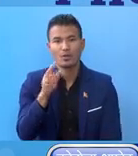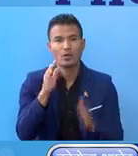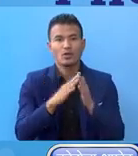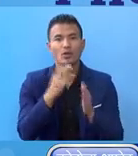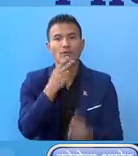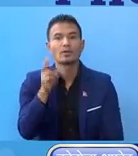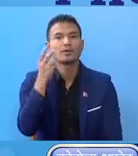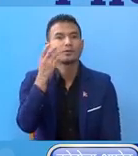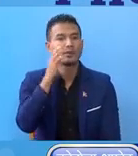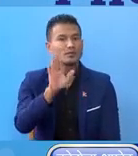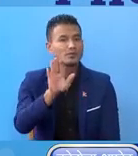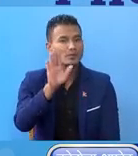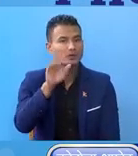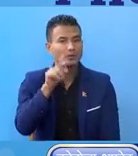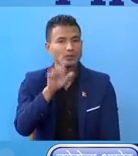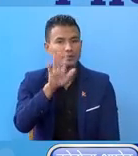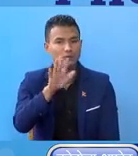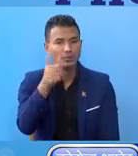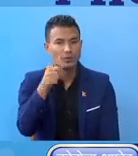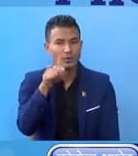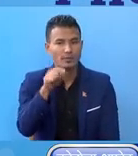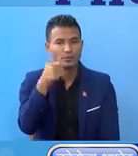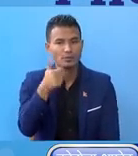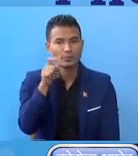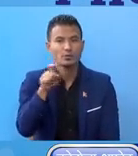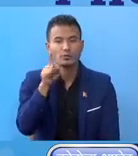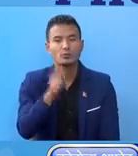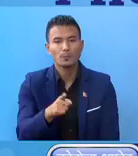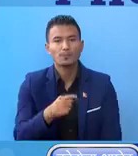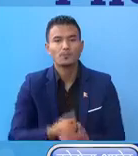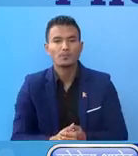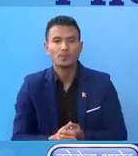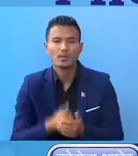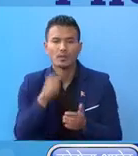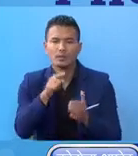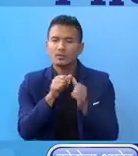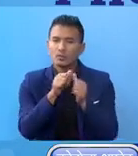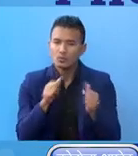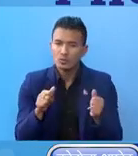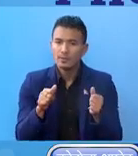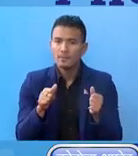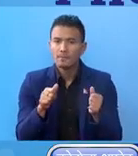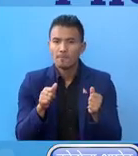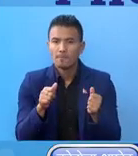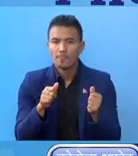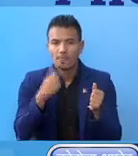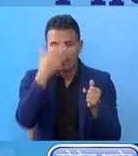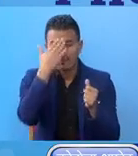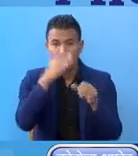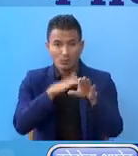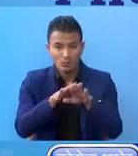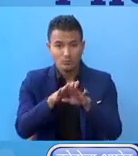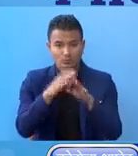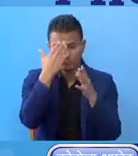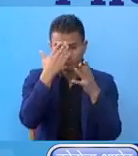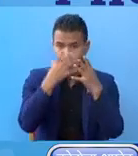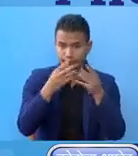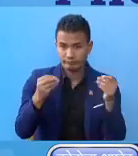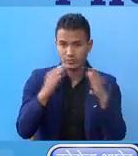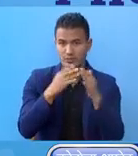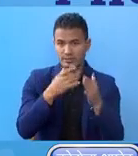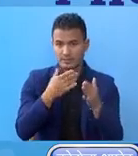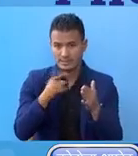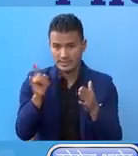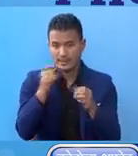घर फर्किनु भएको छ। त्यो भनेको 56.6% हो। र यसरी संक्रमितहरू निको भए घर जाने